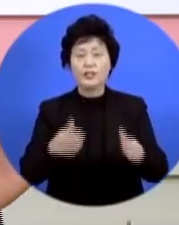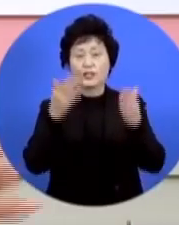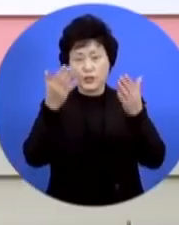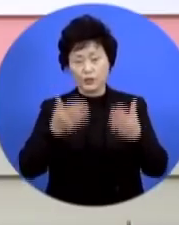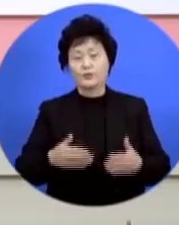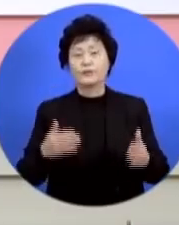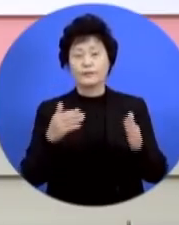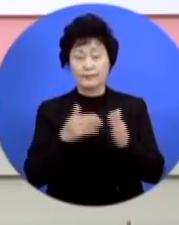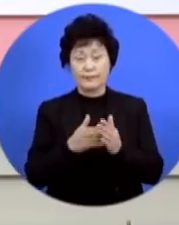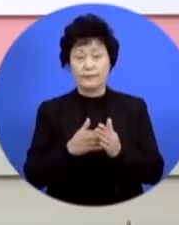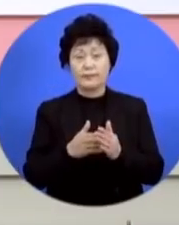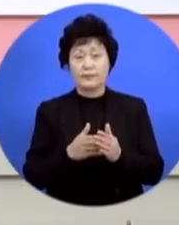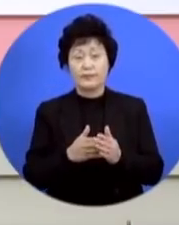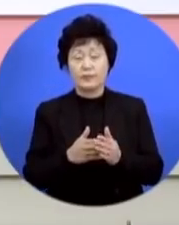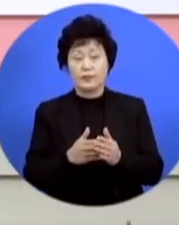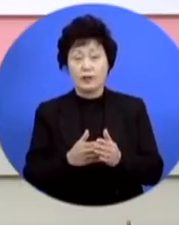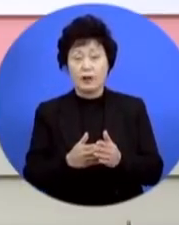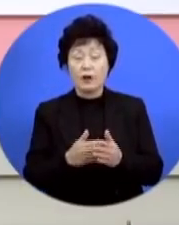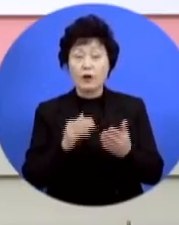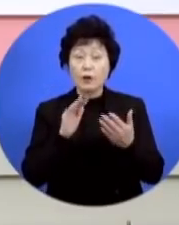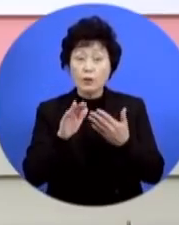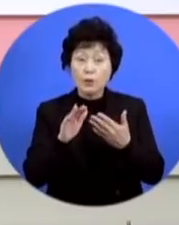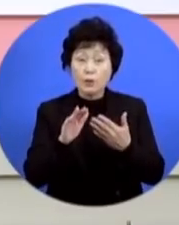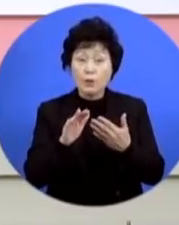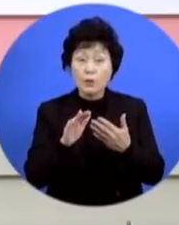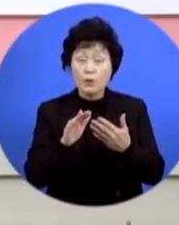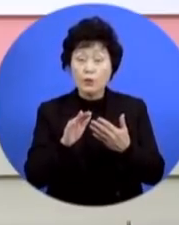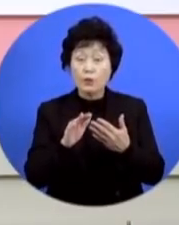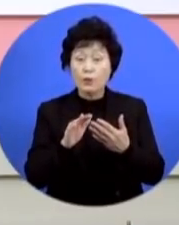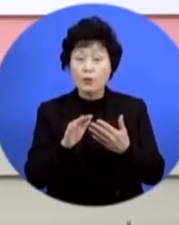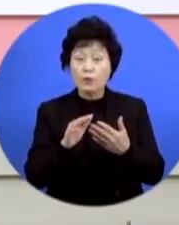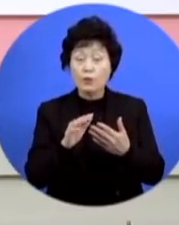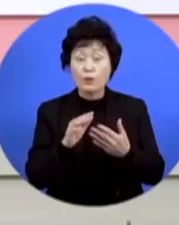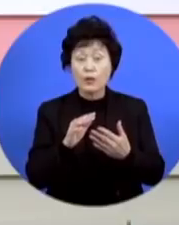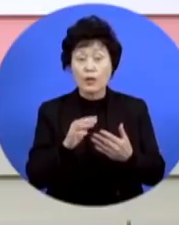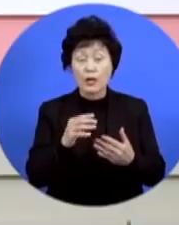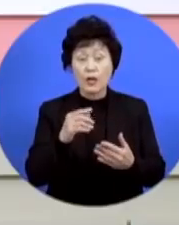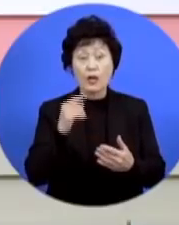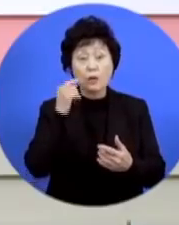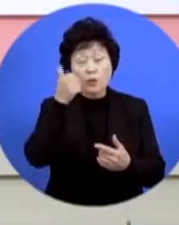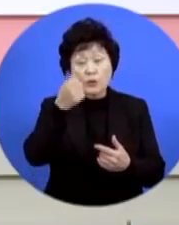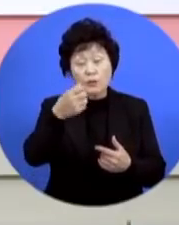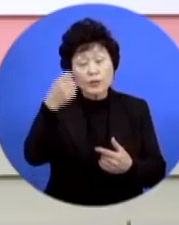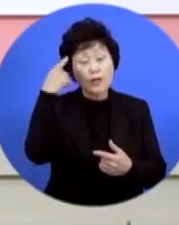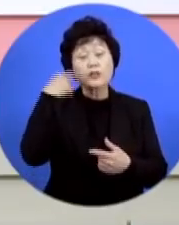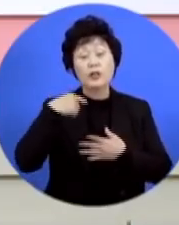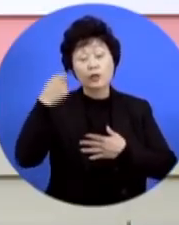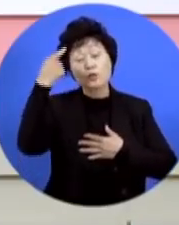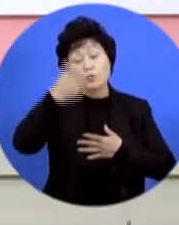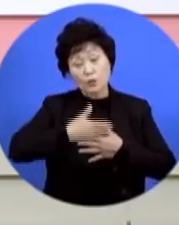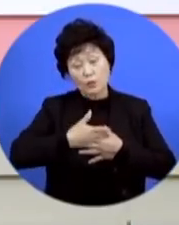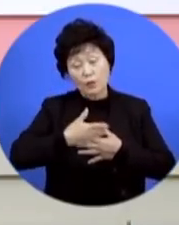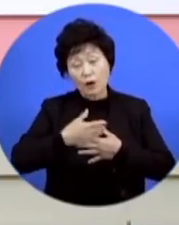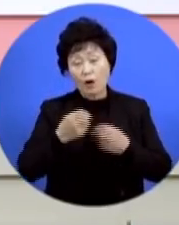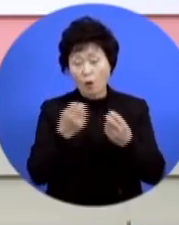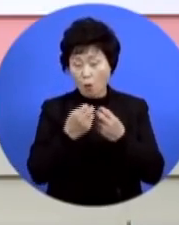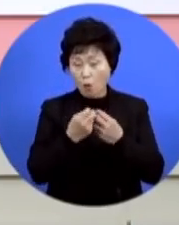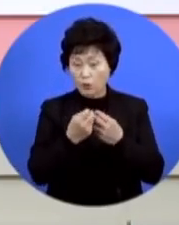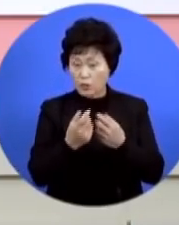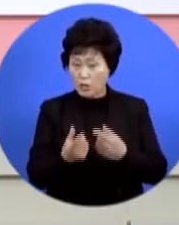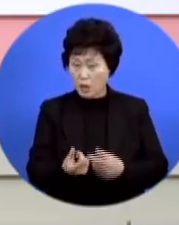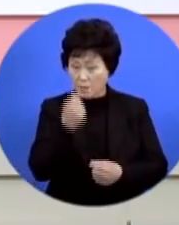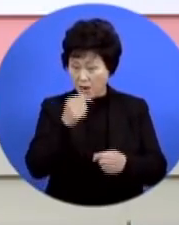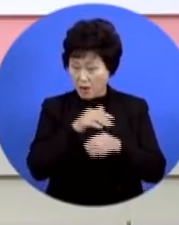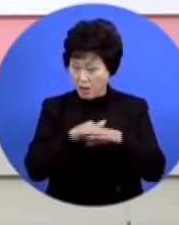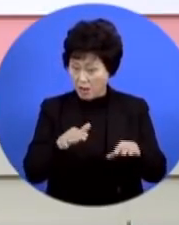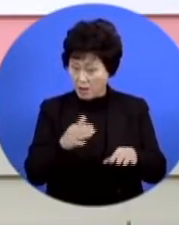예, 오래 가죠. 그런데 그런 교회 목사님들 물어보면 어떻게 새로운 교회 이렇게 빨리 해결을 했냐. 빨리 해결했냐. 근데 그때 제가 1년도 안 돼서